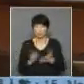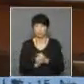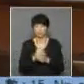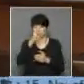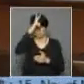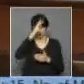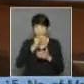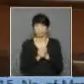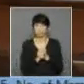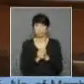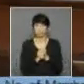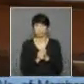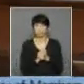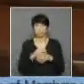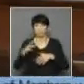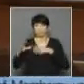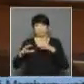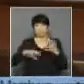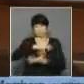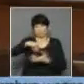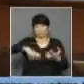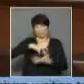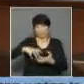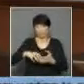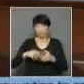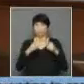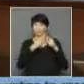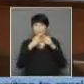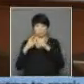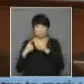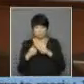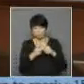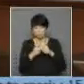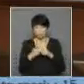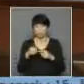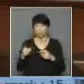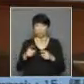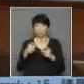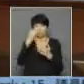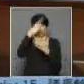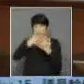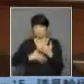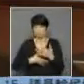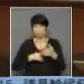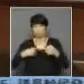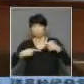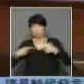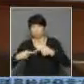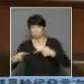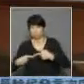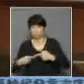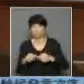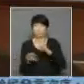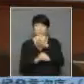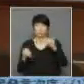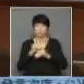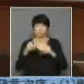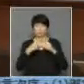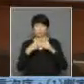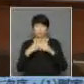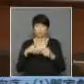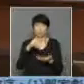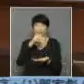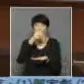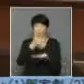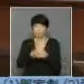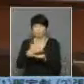府拉閘成軍，不少官員跟這個政策局是不對口。事實上，如果官員不熟悉